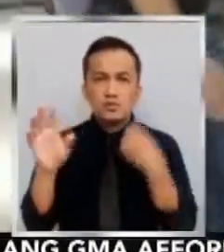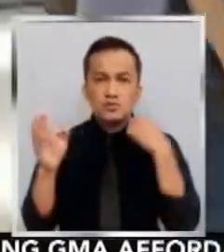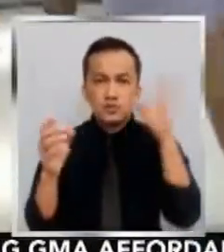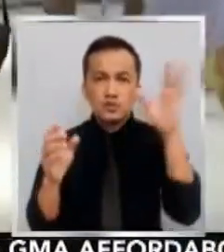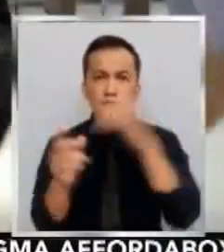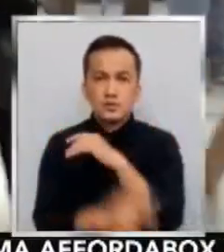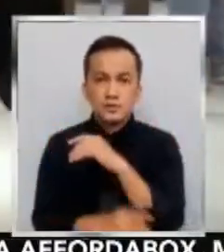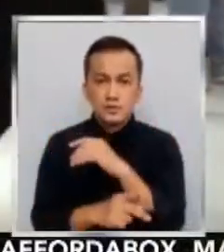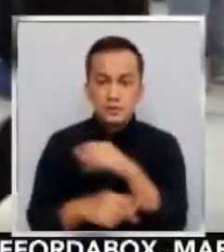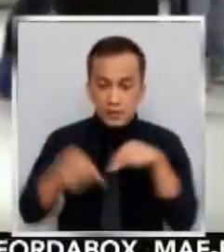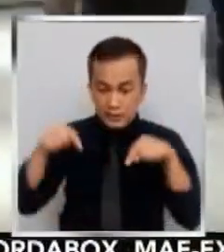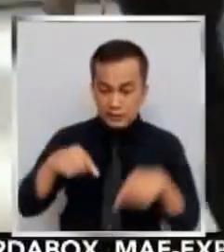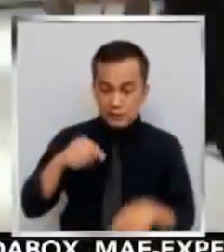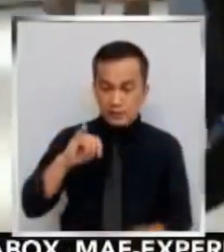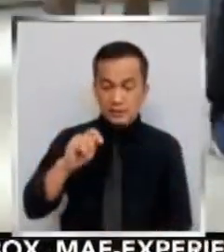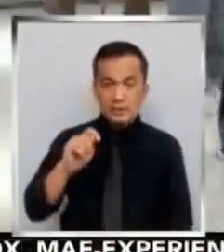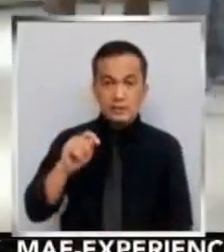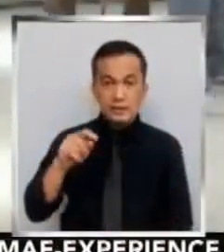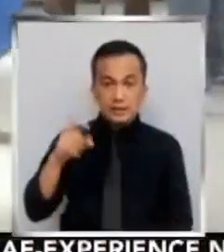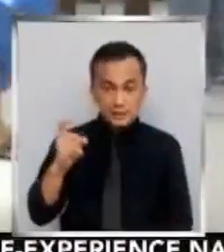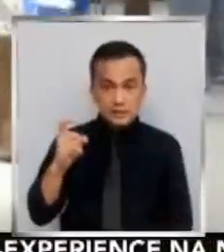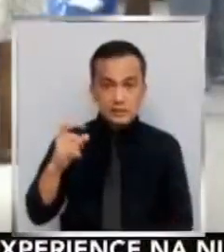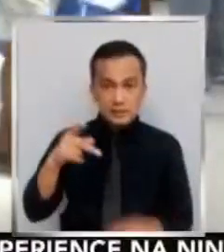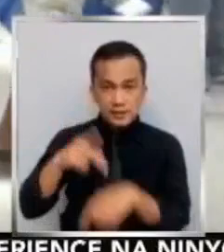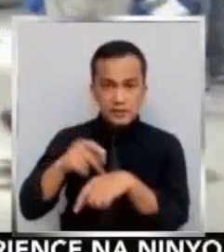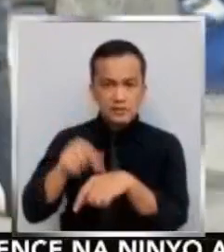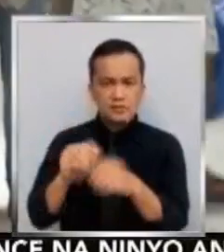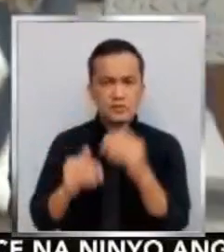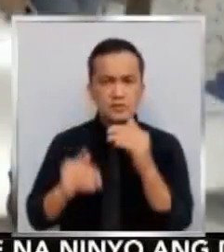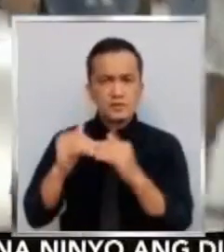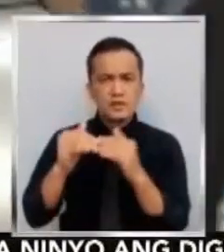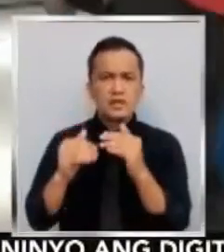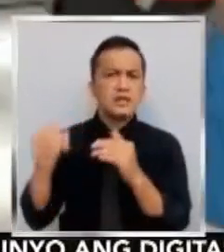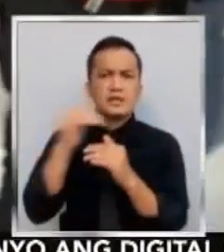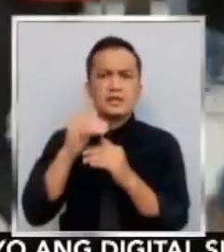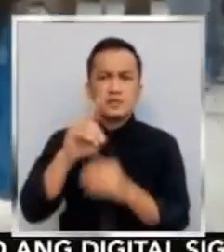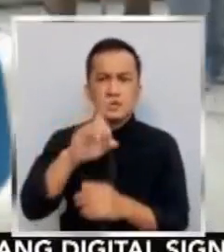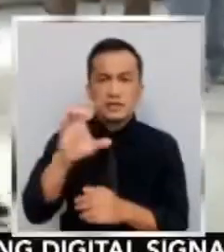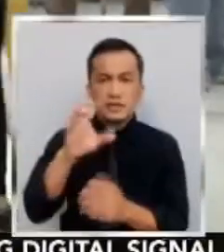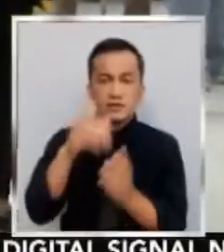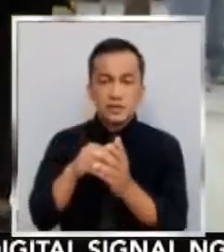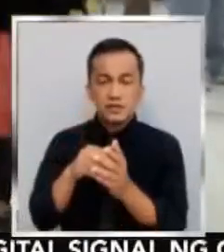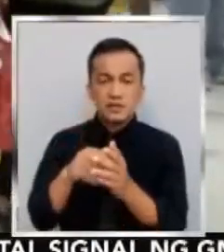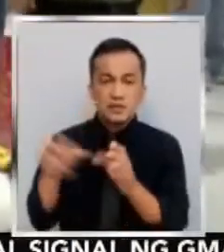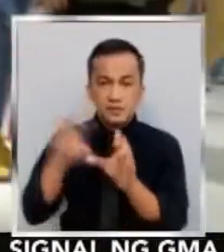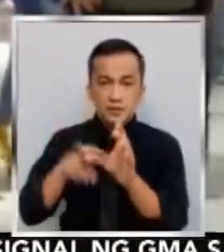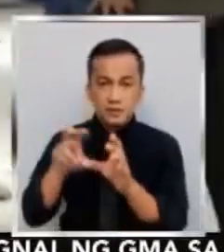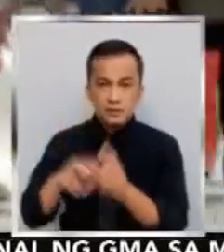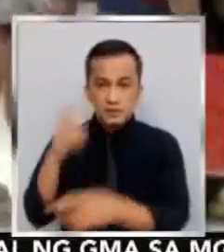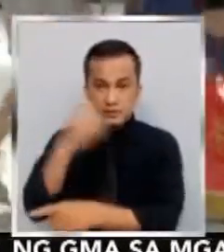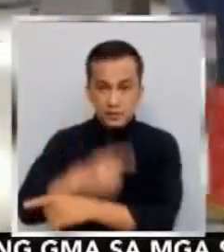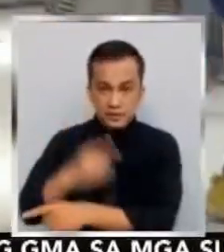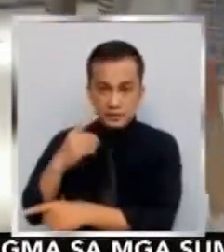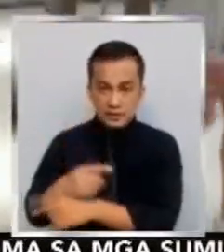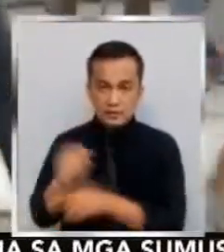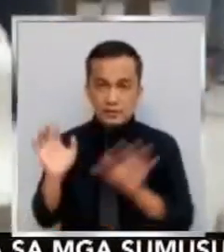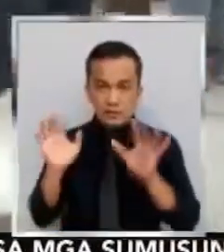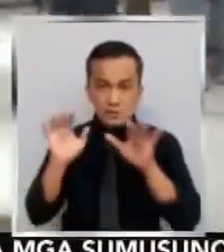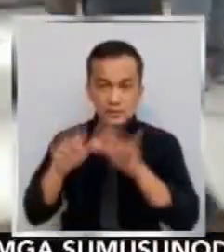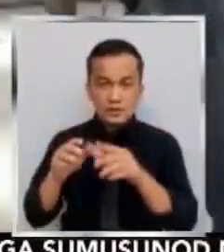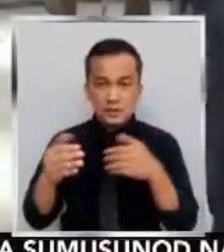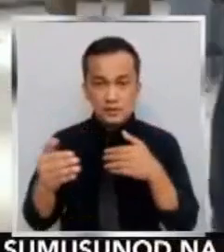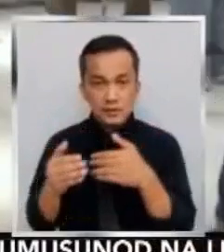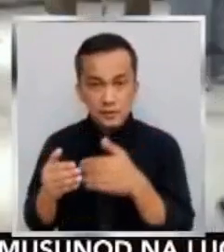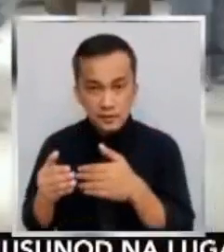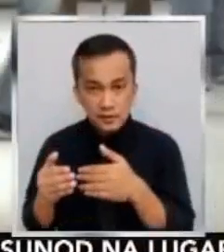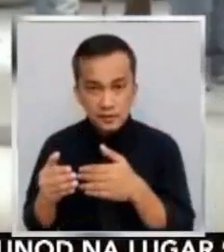sa Paranaque, posibleng umabot daw sa higit 100,000 na pasahero kada araw ang darating dito habang papalapit ang Holy